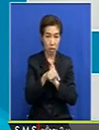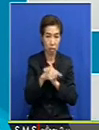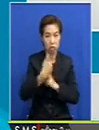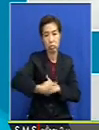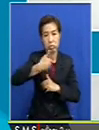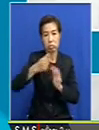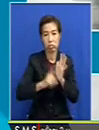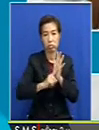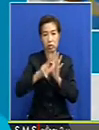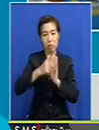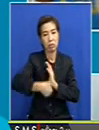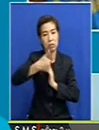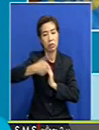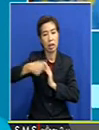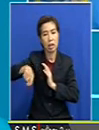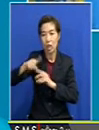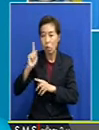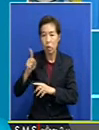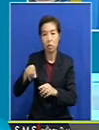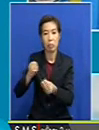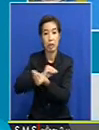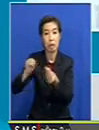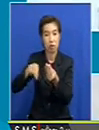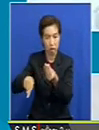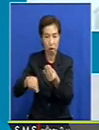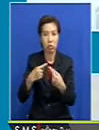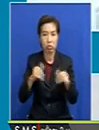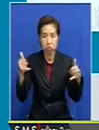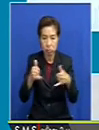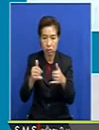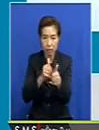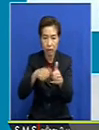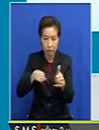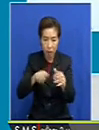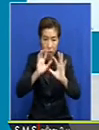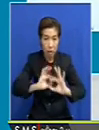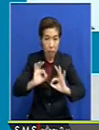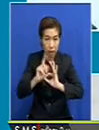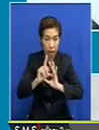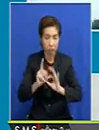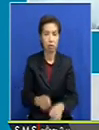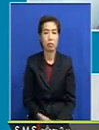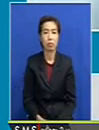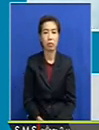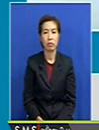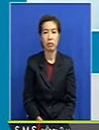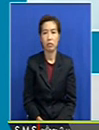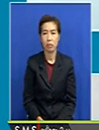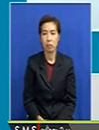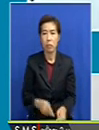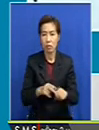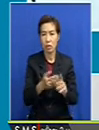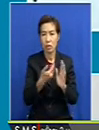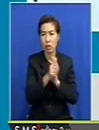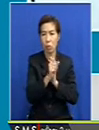3ครั้งพลกฤษเป็นนักชกจากแปดริ้วนะครับแต่ว่ามวยคู่นี้นี่ความสำคัญอยู่ตรงนี้ครับคุณผู้ชมแล้วก็คุณเอมครับก็คือทางด้านของจอมโห